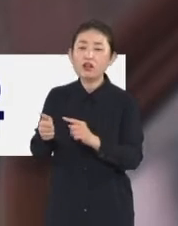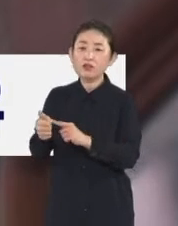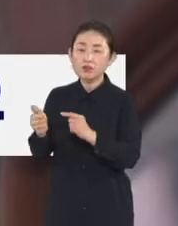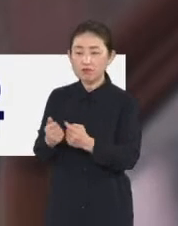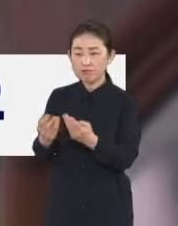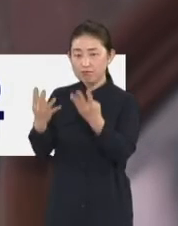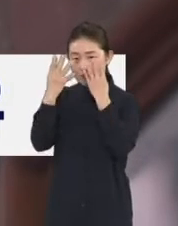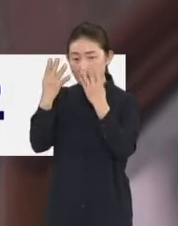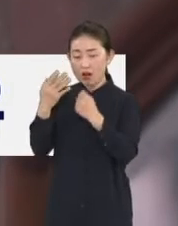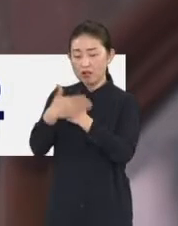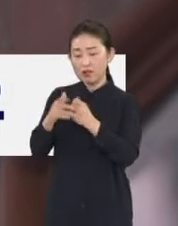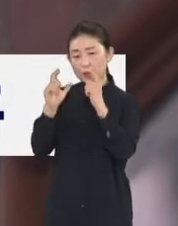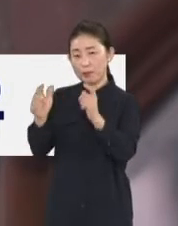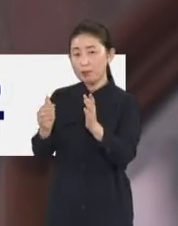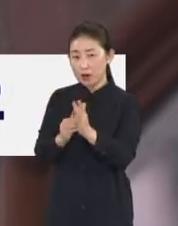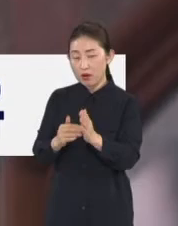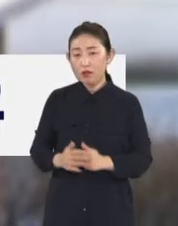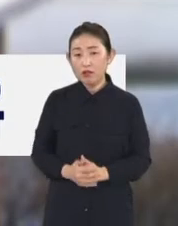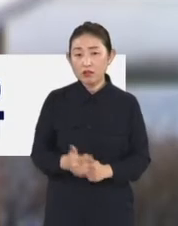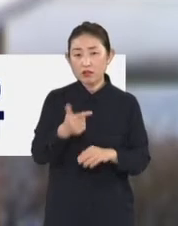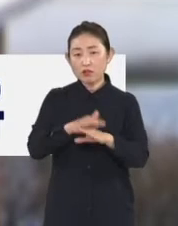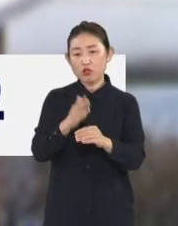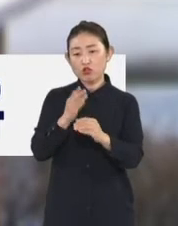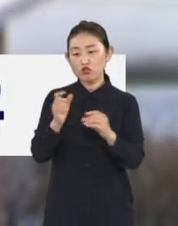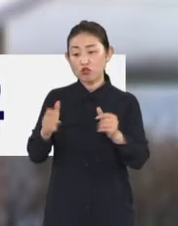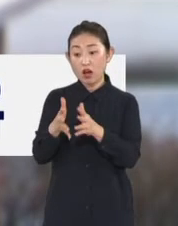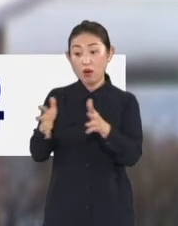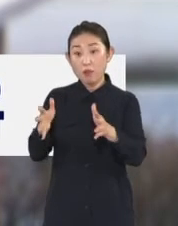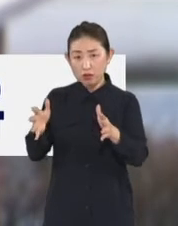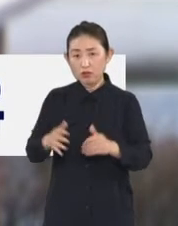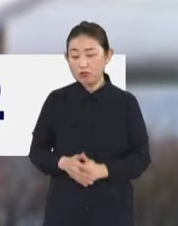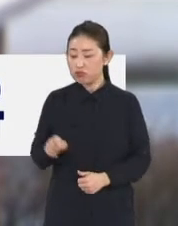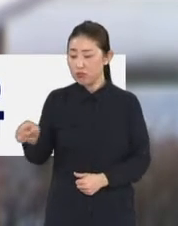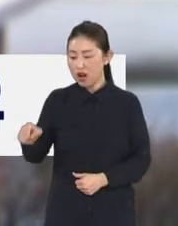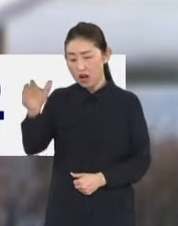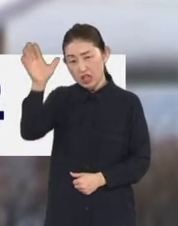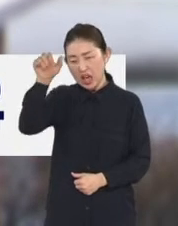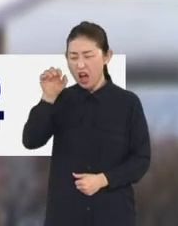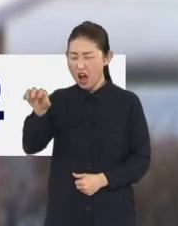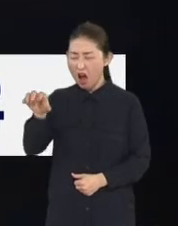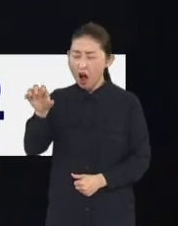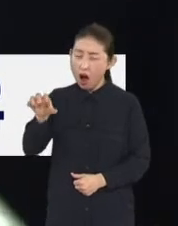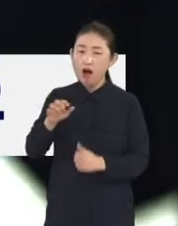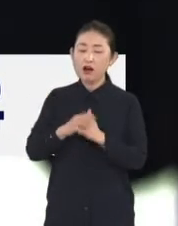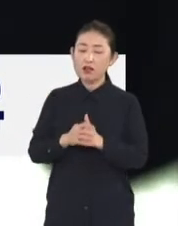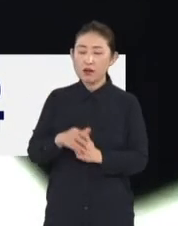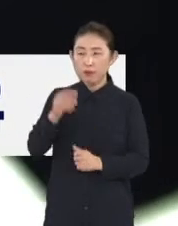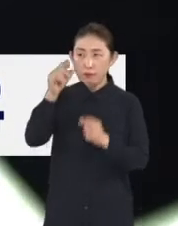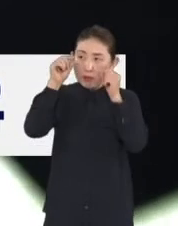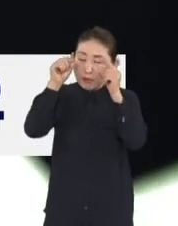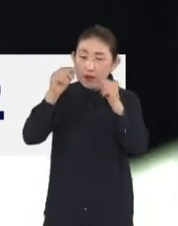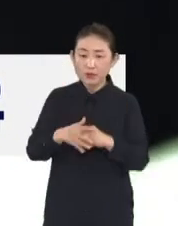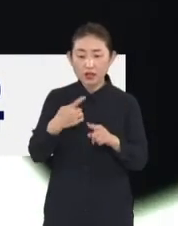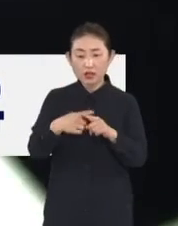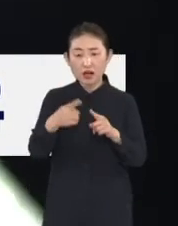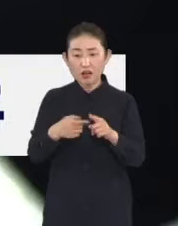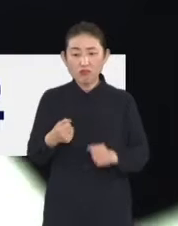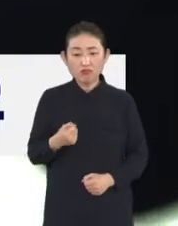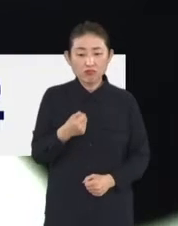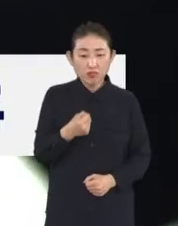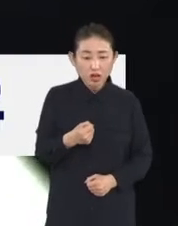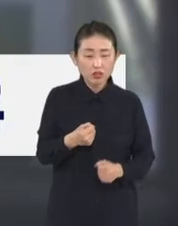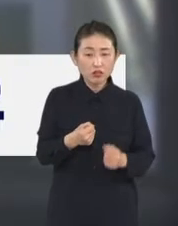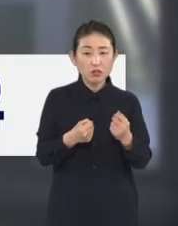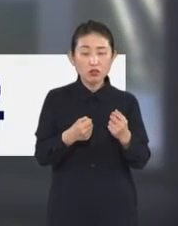대전지법 김성률 판사는 대전 중구의 한 아파트에서 이웃집 개가 짖는 소리에 잠이 깼다며 흉기를 들고